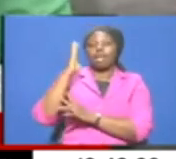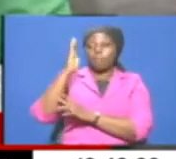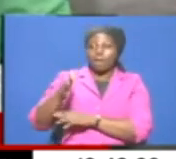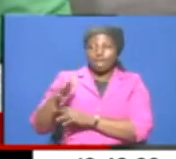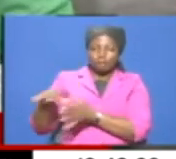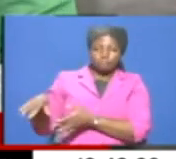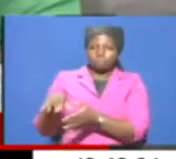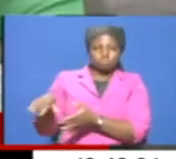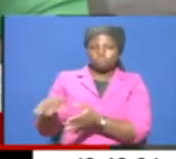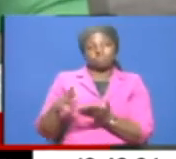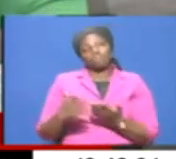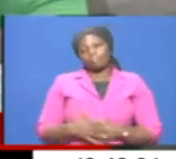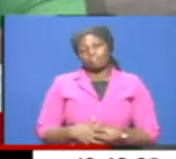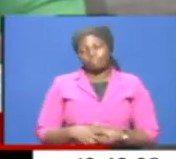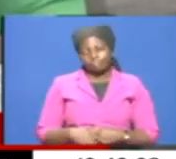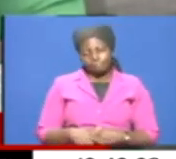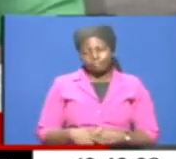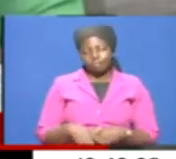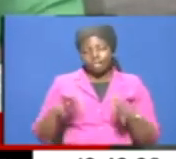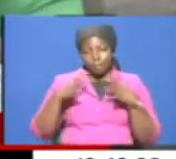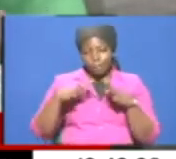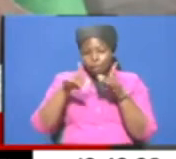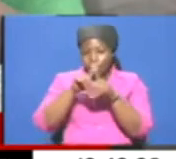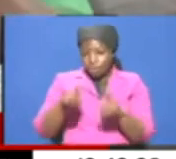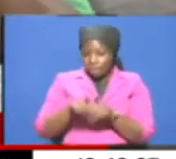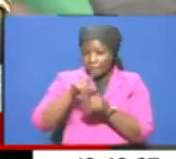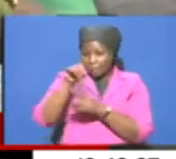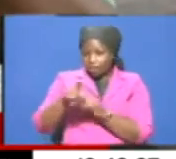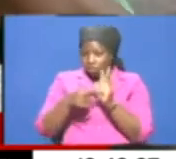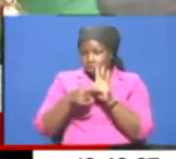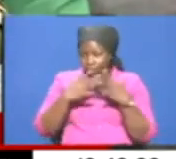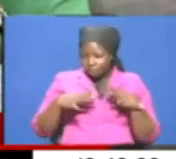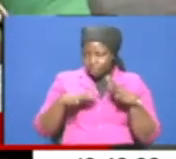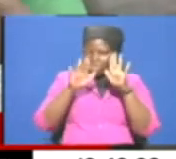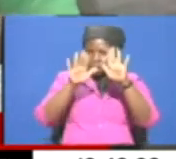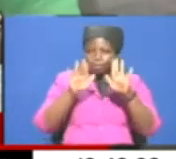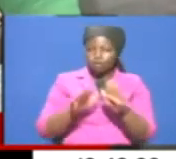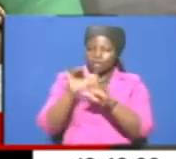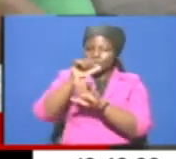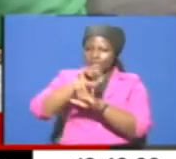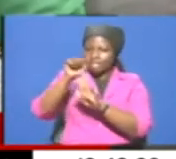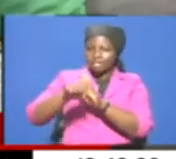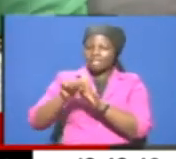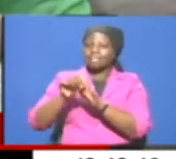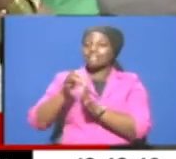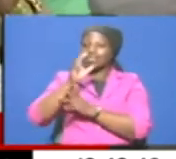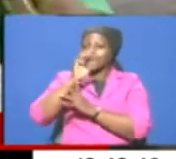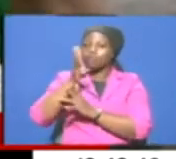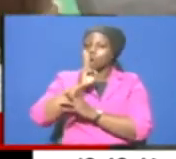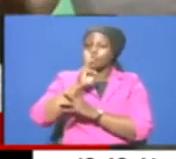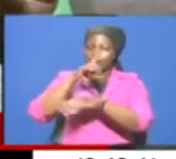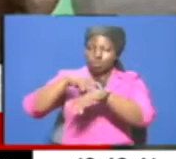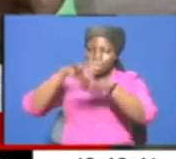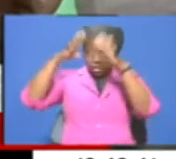do irrigation. Mm-hmm. Halafu watu waonyeshwe umuhimu ya kuharvest maji ya kukunywa wakati wa mvua. Mm-hmm. Na ndio